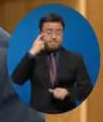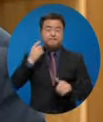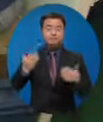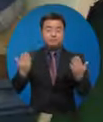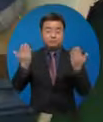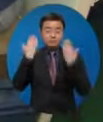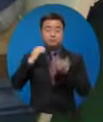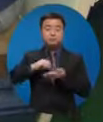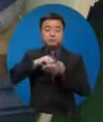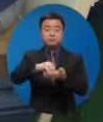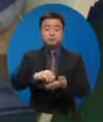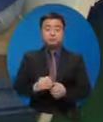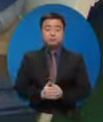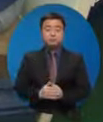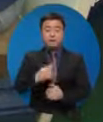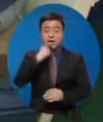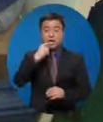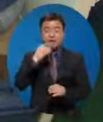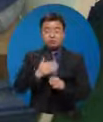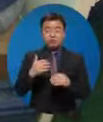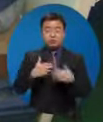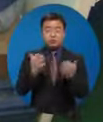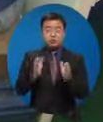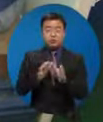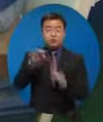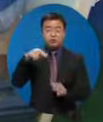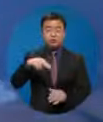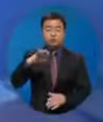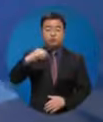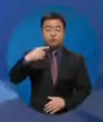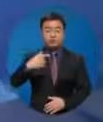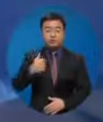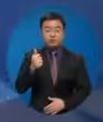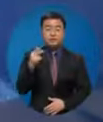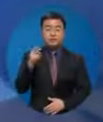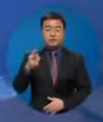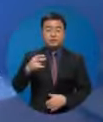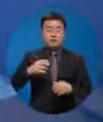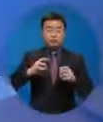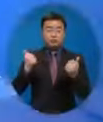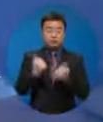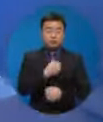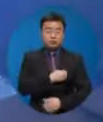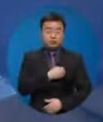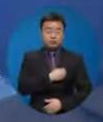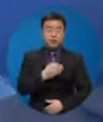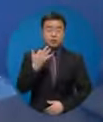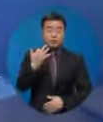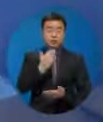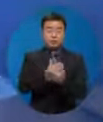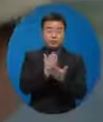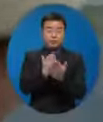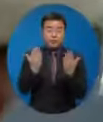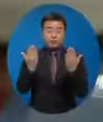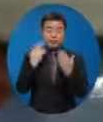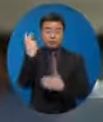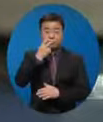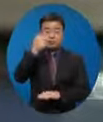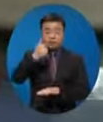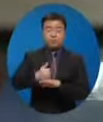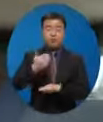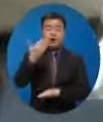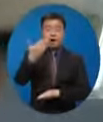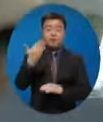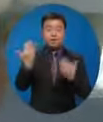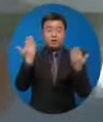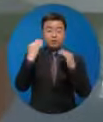거죠. 민주당 유은혜 의원이 19개 학교의 특성화 현황을 조사한 결과 9개 학교가 특성화 분야를